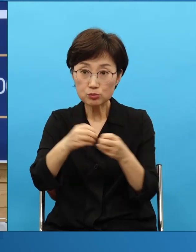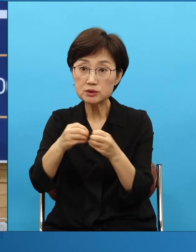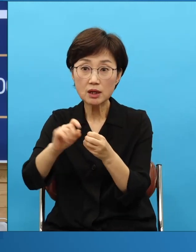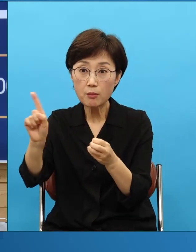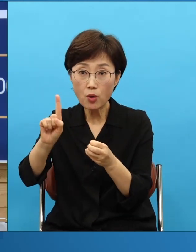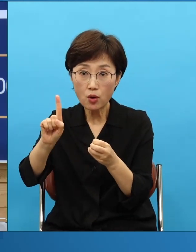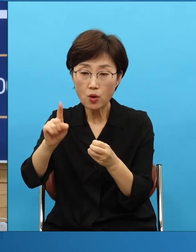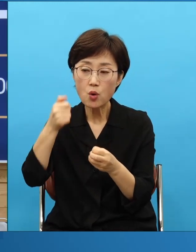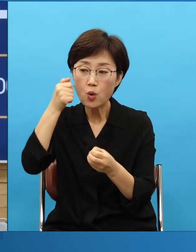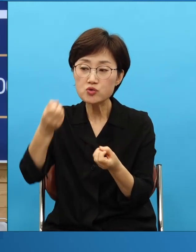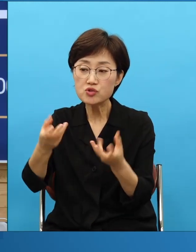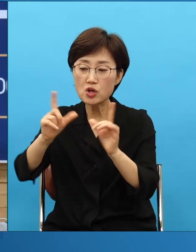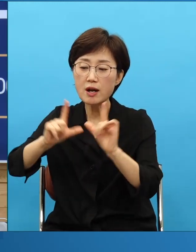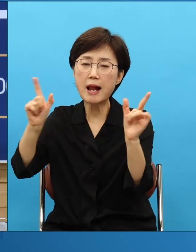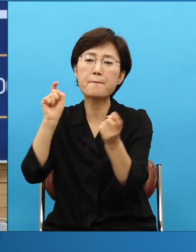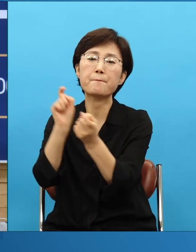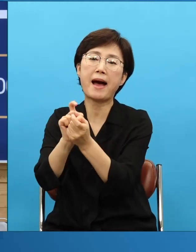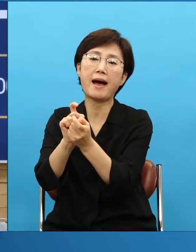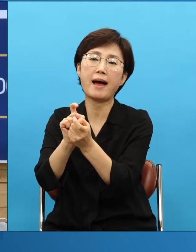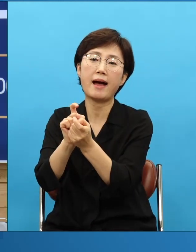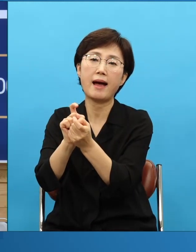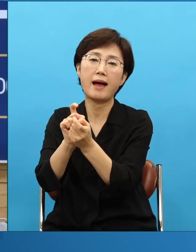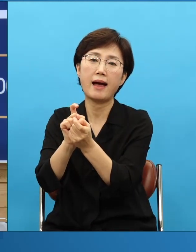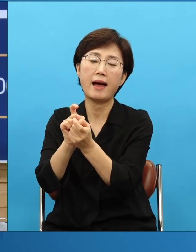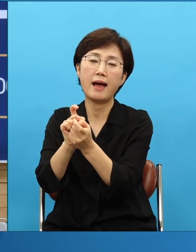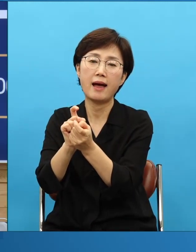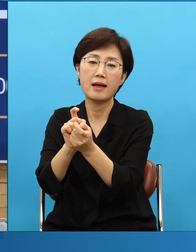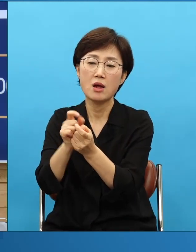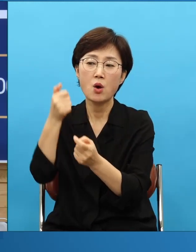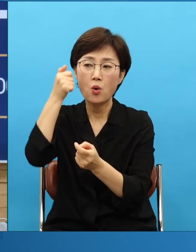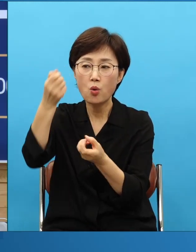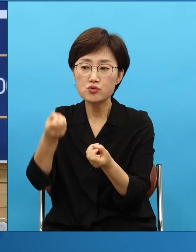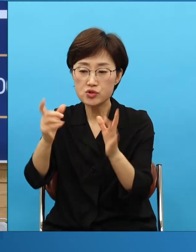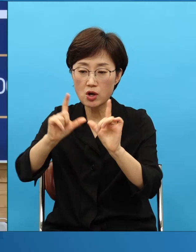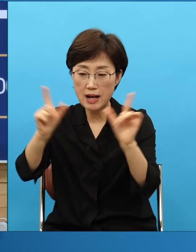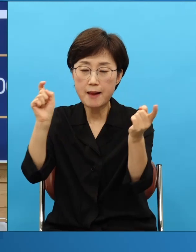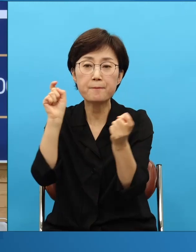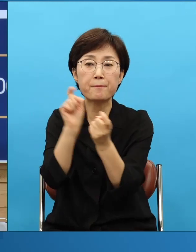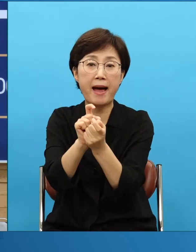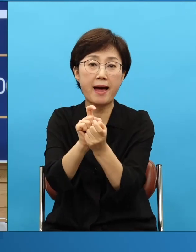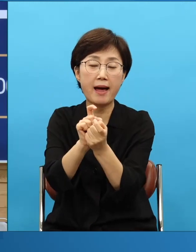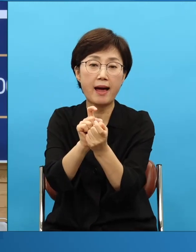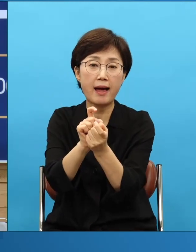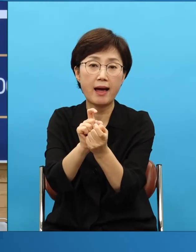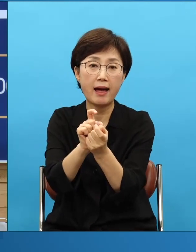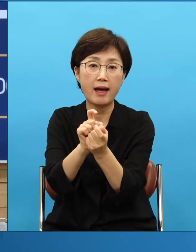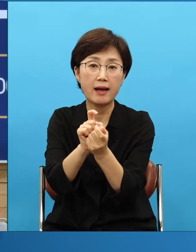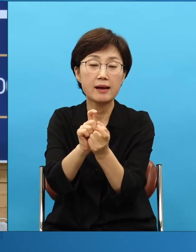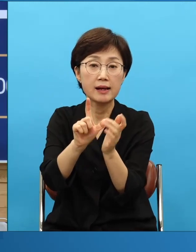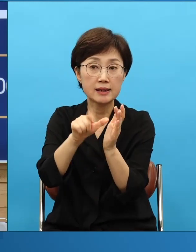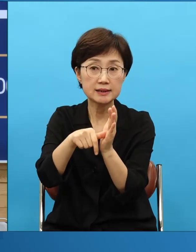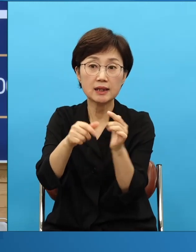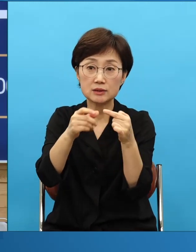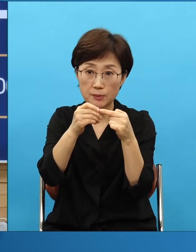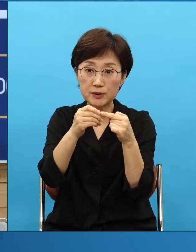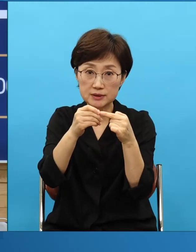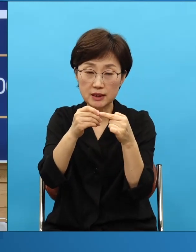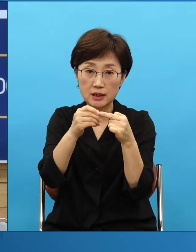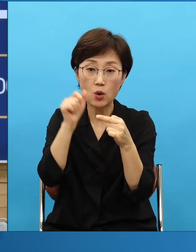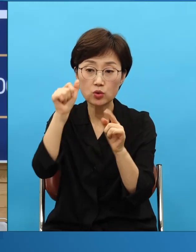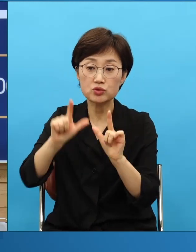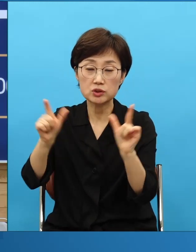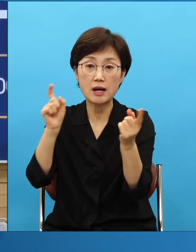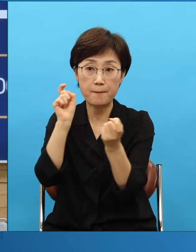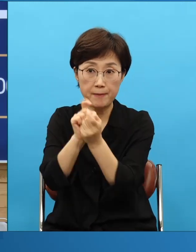대단한 거죠. Isn't that tremendous? 새 절기 가운데 오순절 날이 이미 이름에 And so, amongst the 3 feasts, it says, "When the day of Pentecost